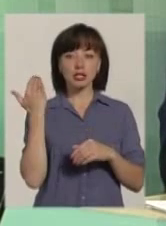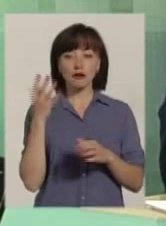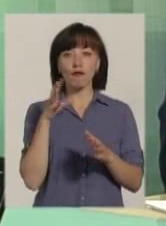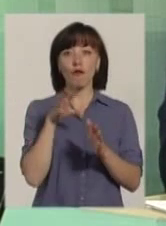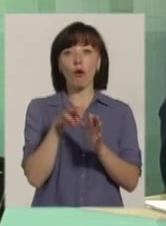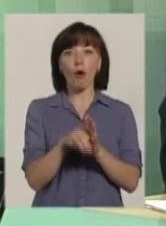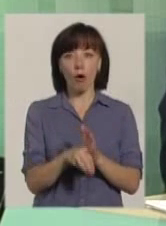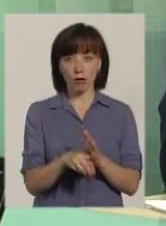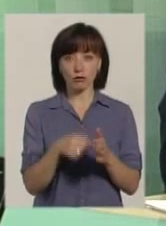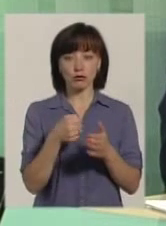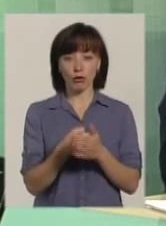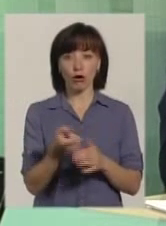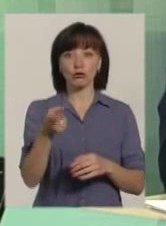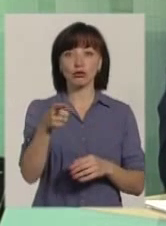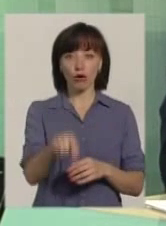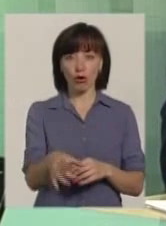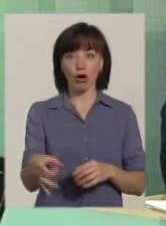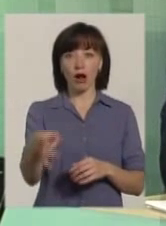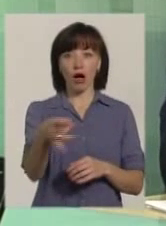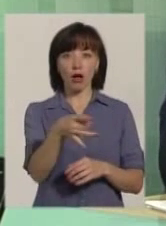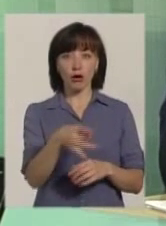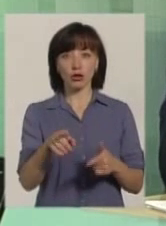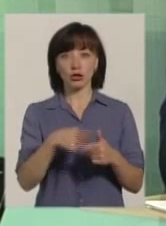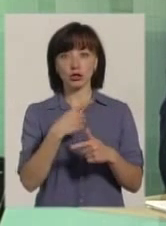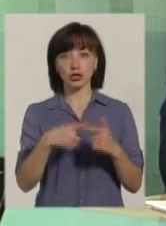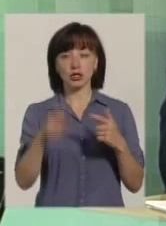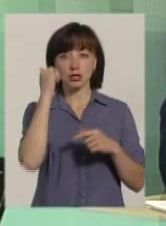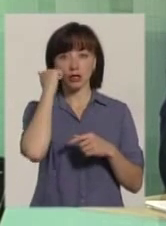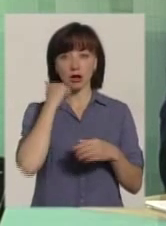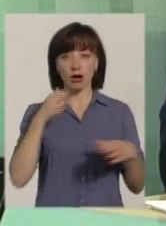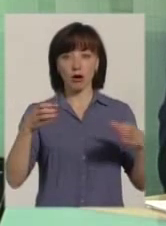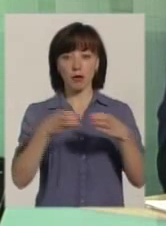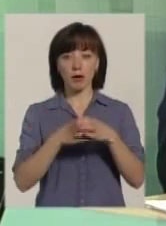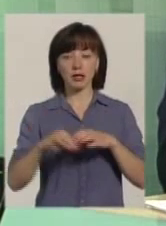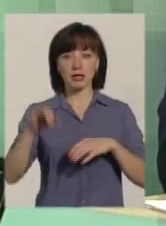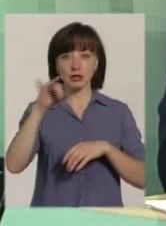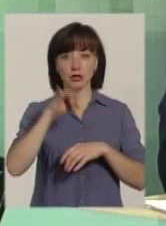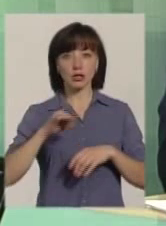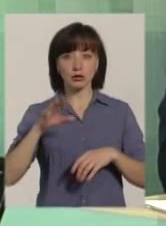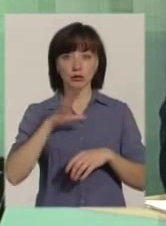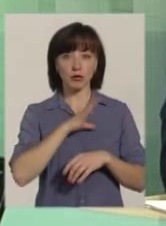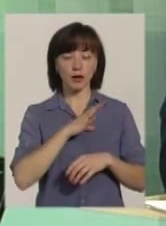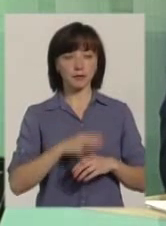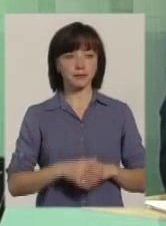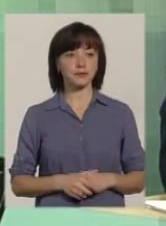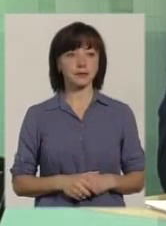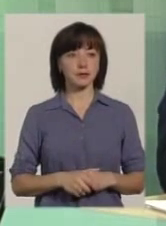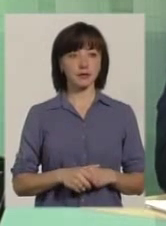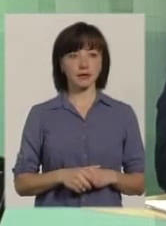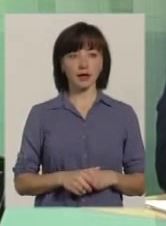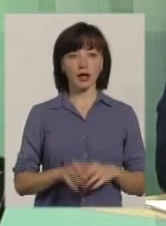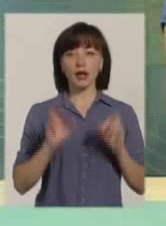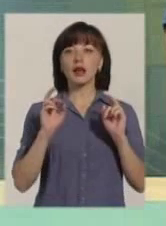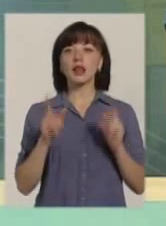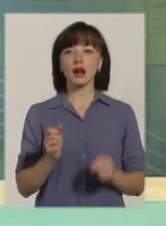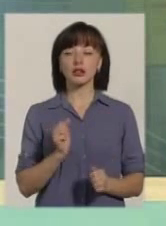до того району чи старої громади, яка була історично складена там 30-40-50 років назад. Як часто